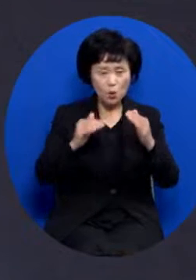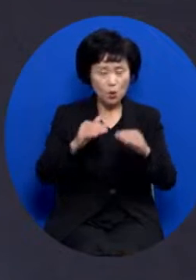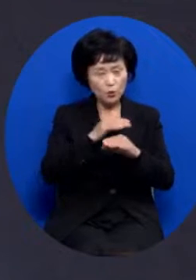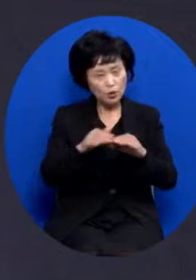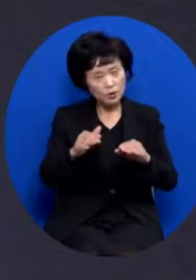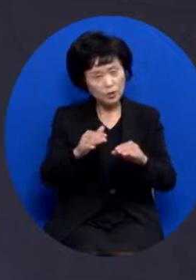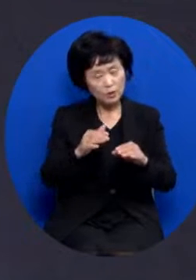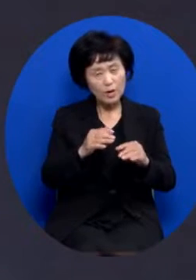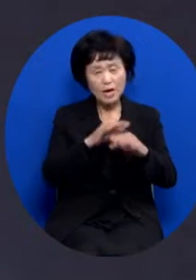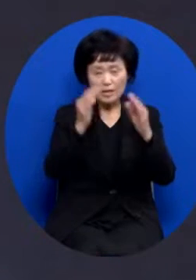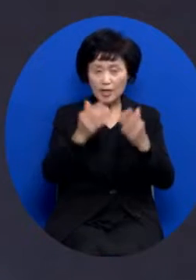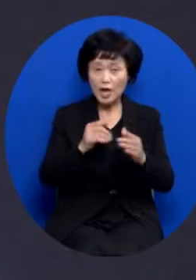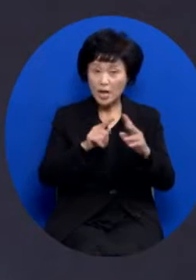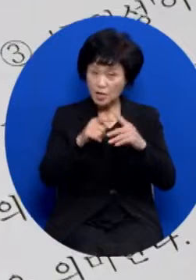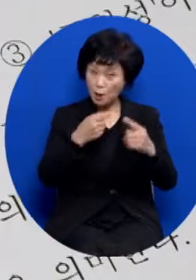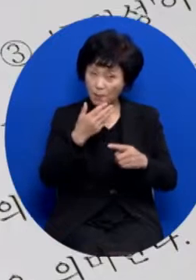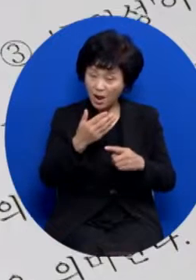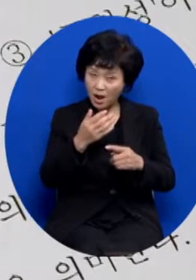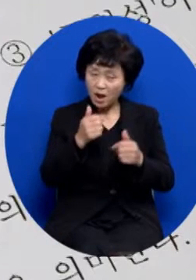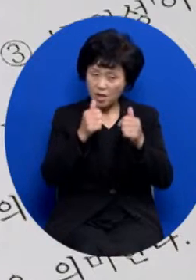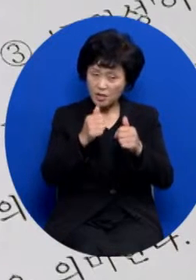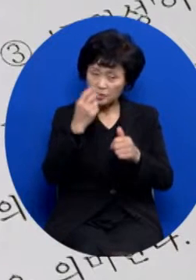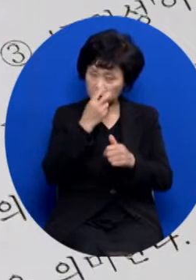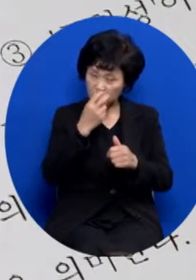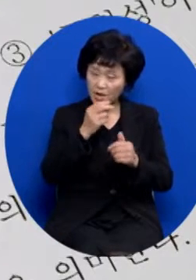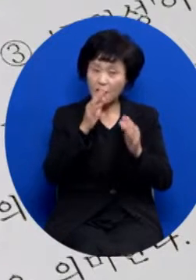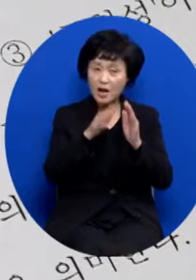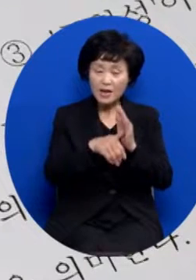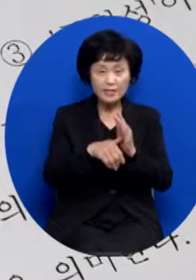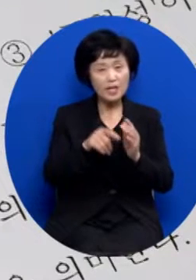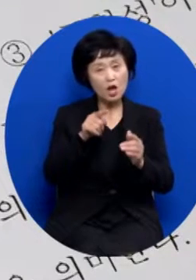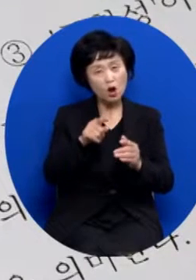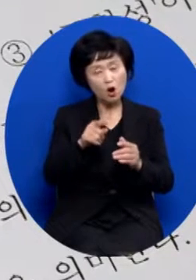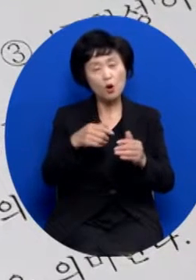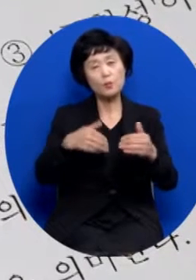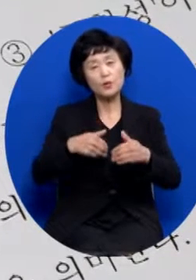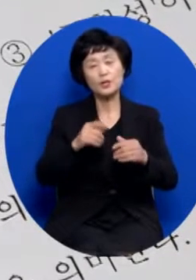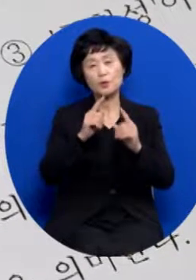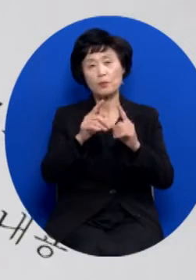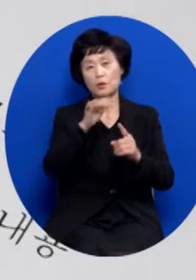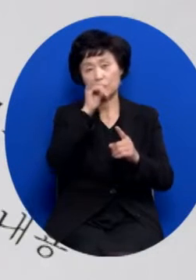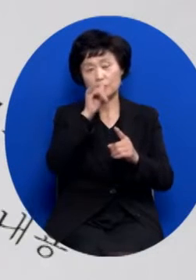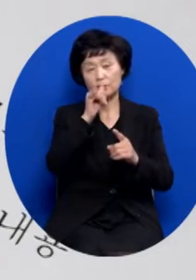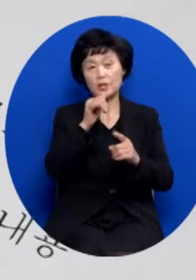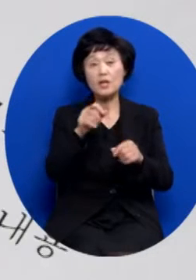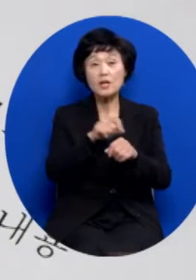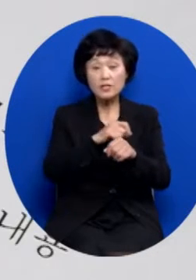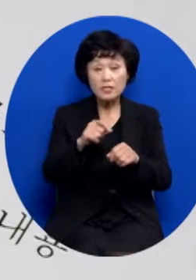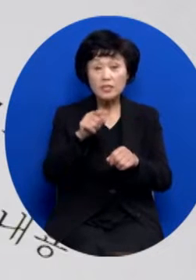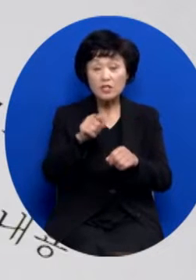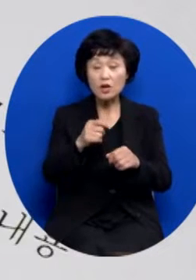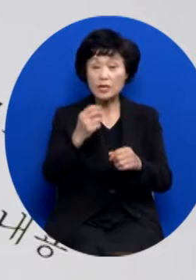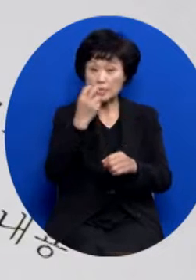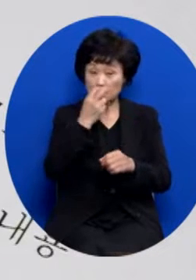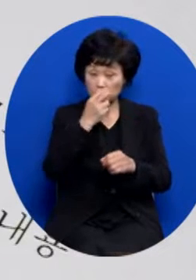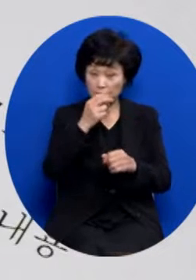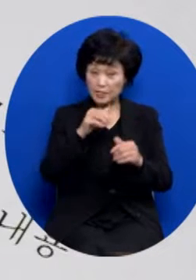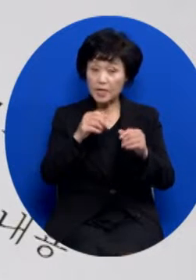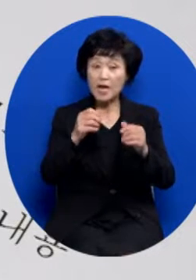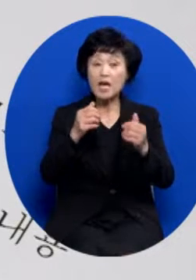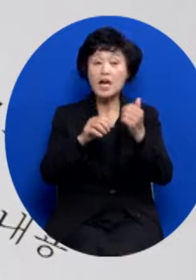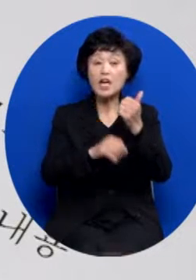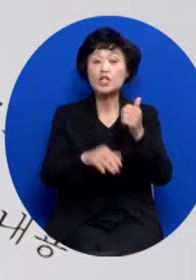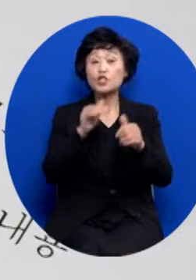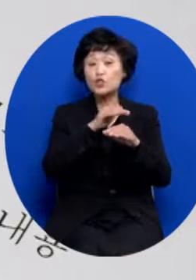객관성을 갖췄는지 여부를 심사할 때 완화된 기준이 적용돼야 한다고 설명했습니다. 특히 완화된 심사 기준에 미달했다고